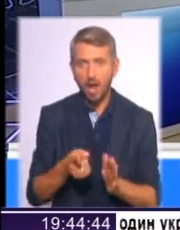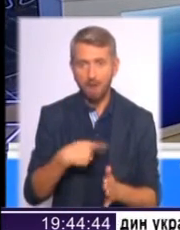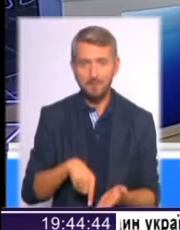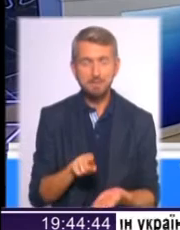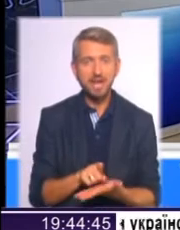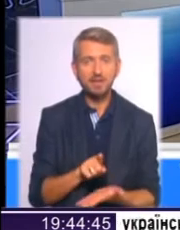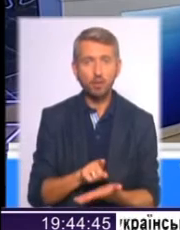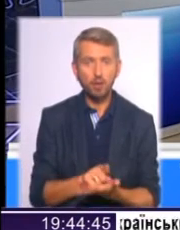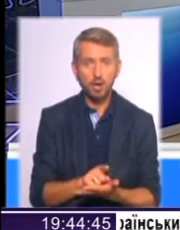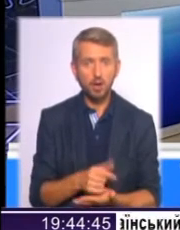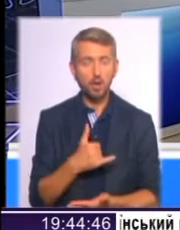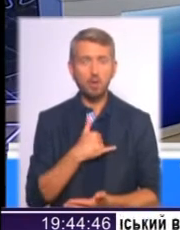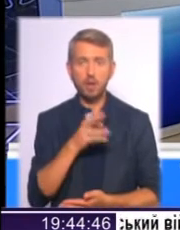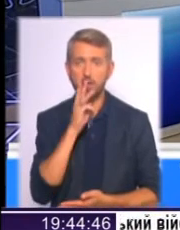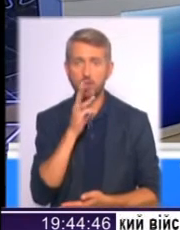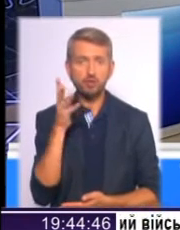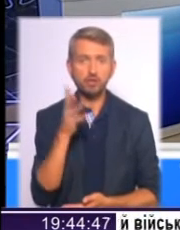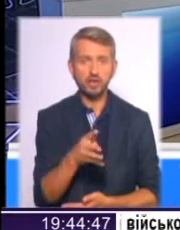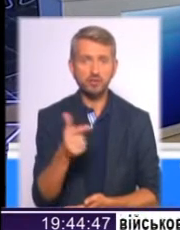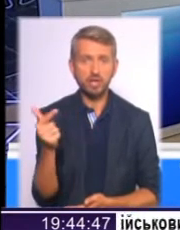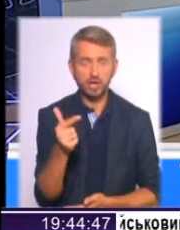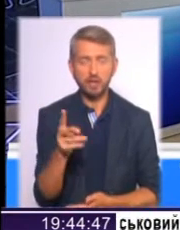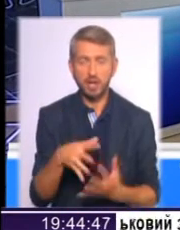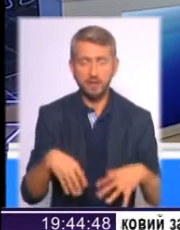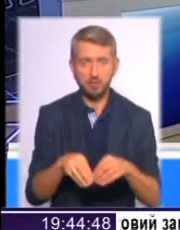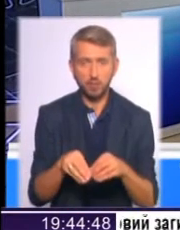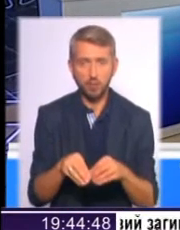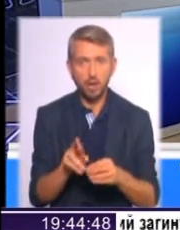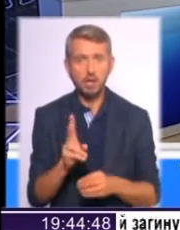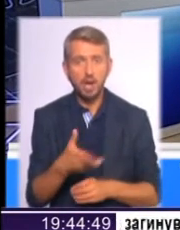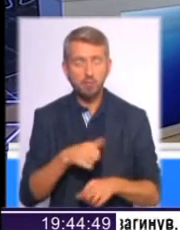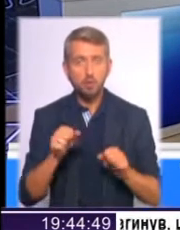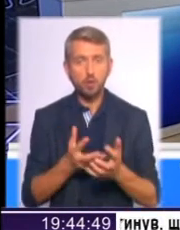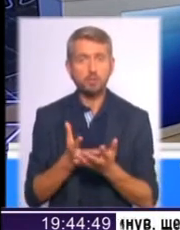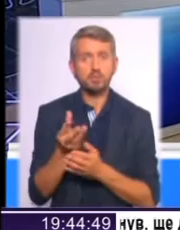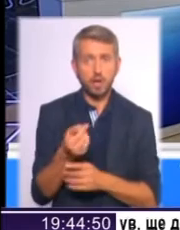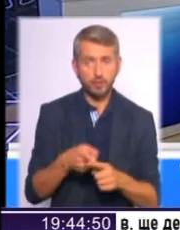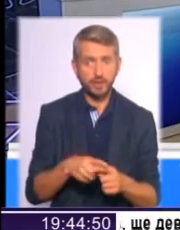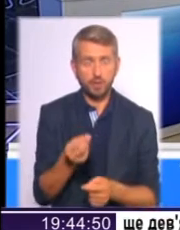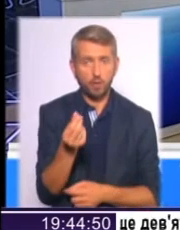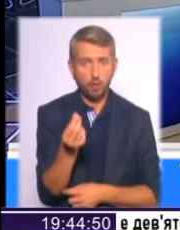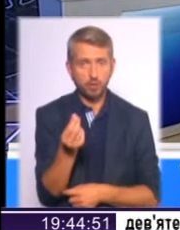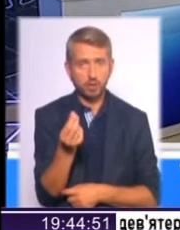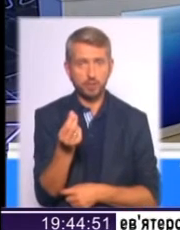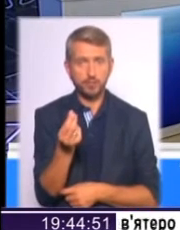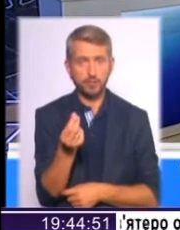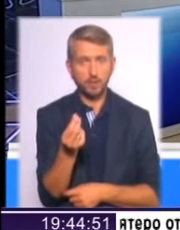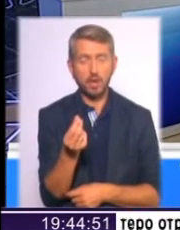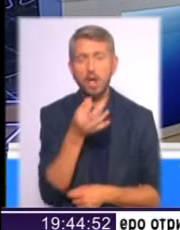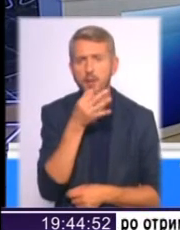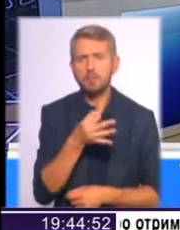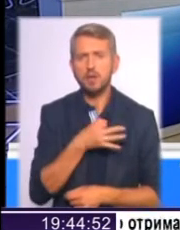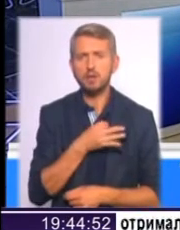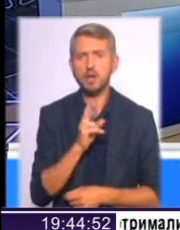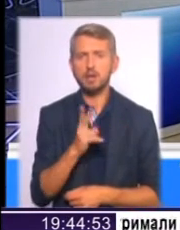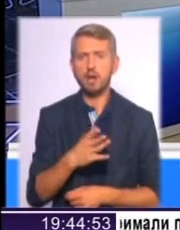У нас достаток 4 тисячі гривень місяць на сім'ю. Так. Як же ми можемо сплачувати ці кошти? А підкажіть, будь ласка, як